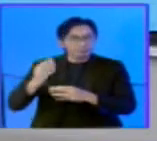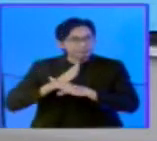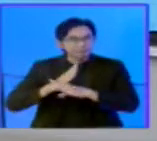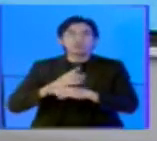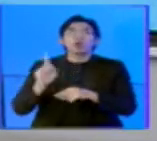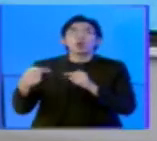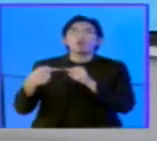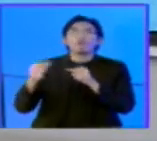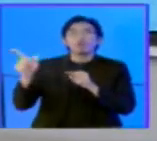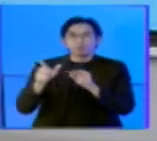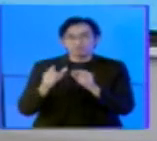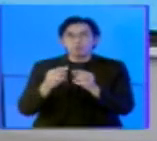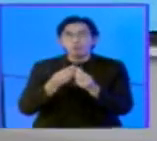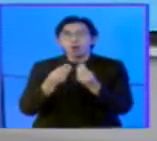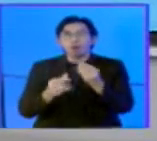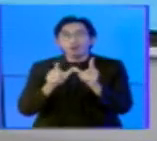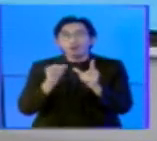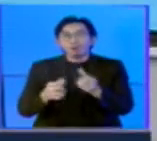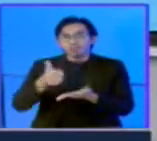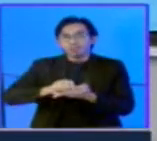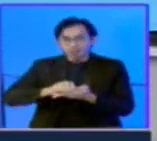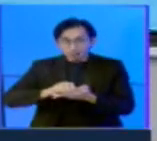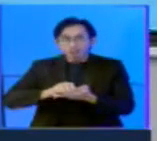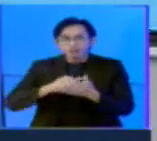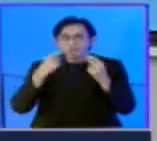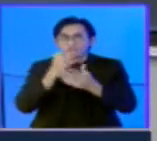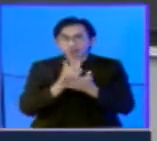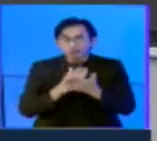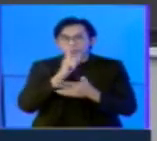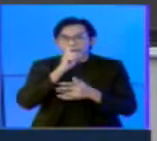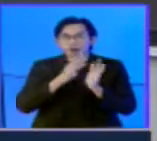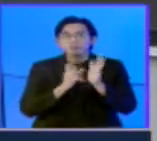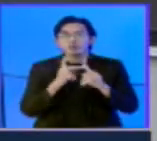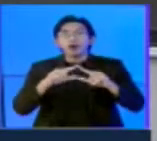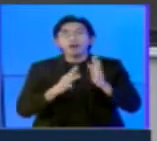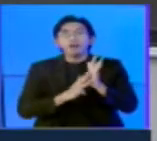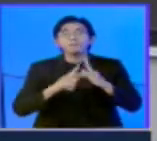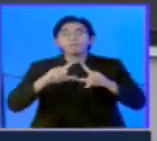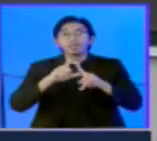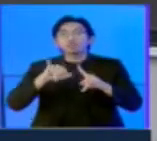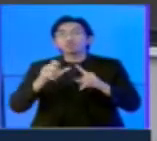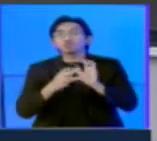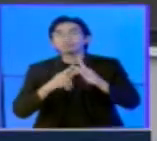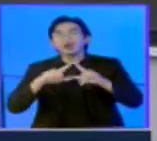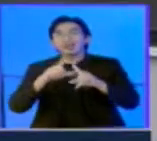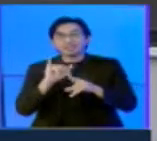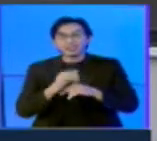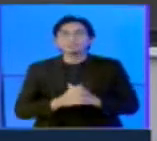Wakil Wali Kota Tegal, Jawa Tengah, Bapak Muhammad Jumadi. Selamat siang, Pak Jumadi. Bagaimana kabarnya hari